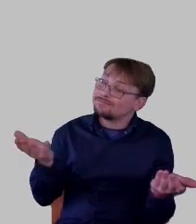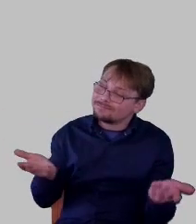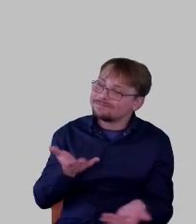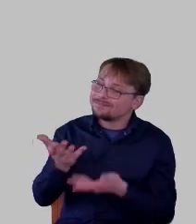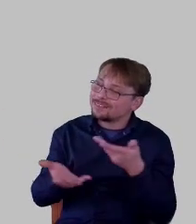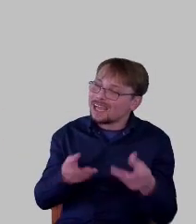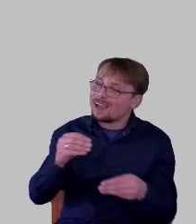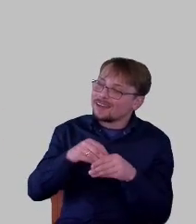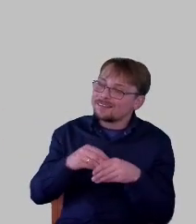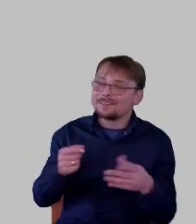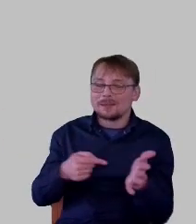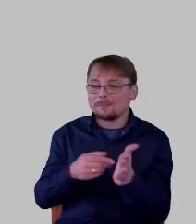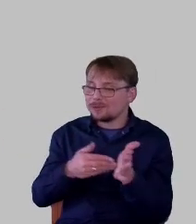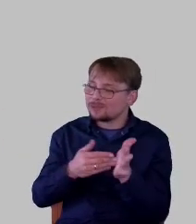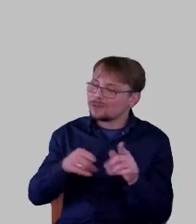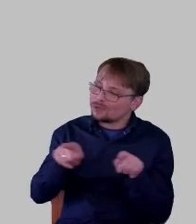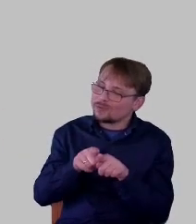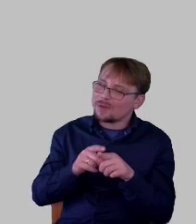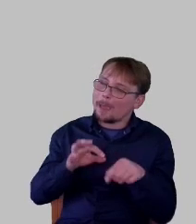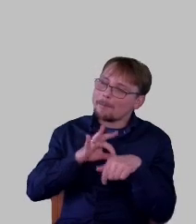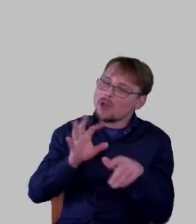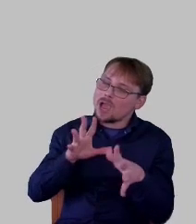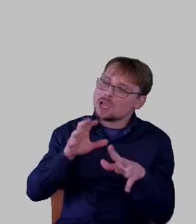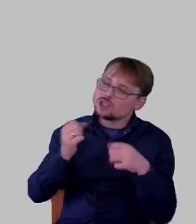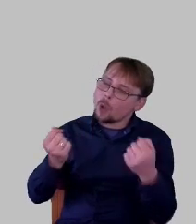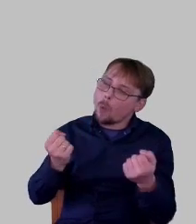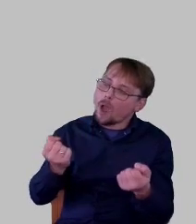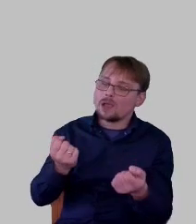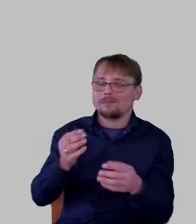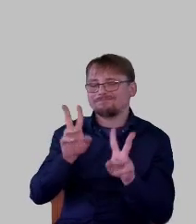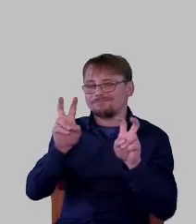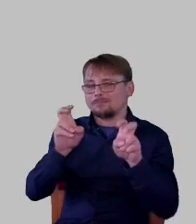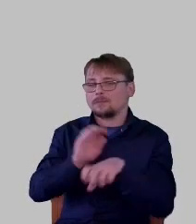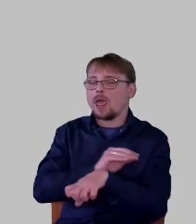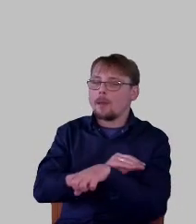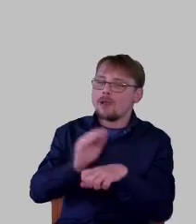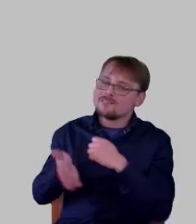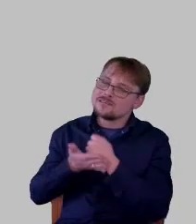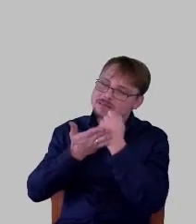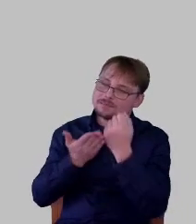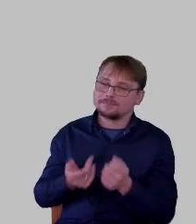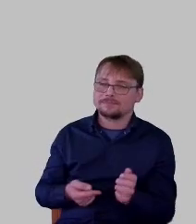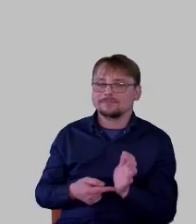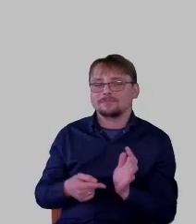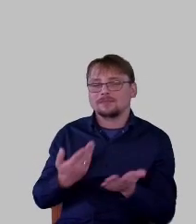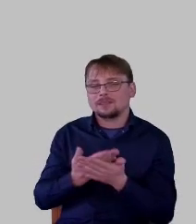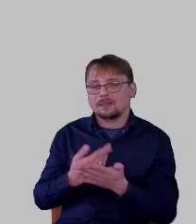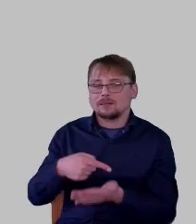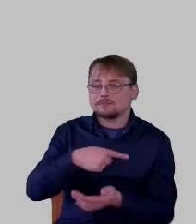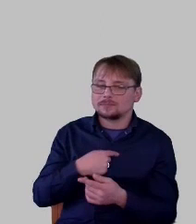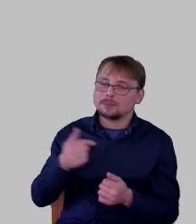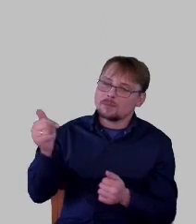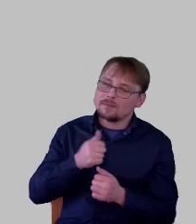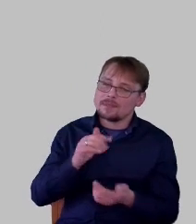terapeutycznym, wspomagającym rozwój powinniśmy prowadzić. I to jakby tylko nas skłania do refleksji, że powinniśmy